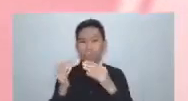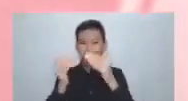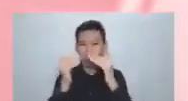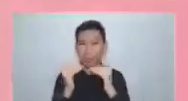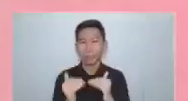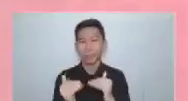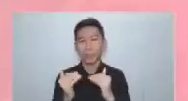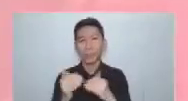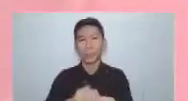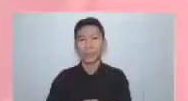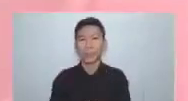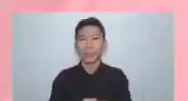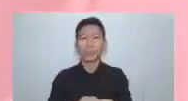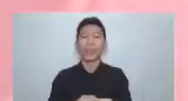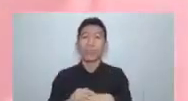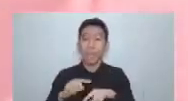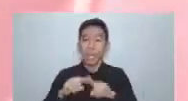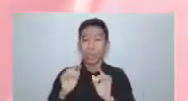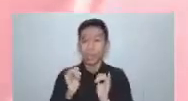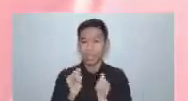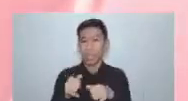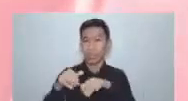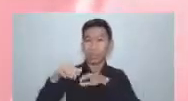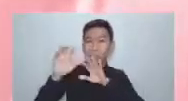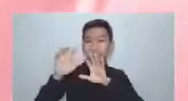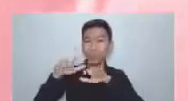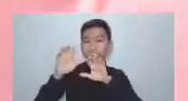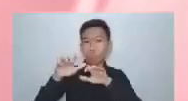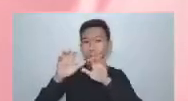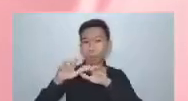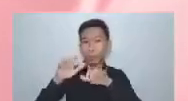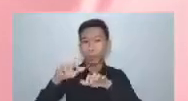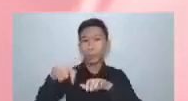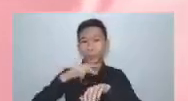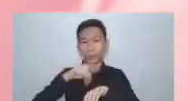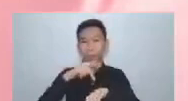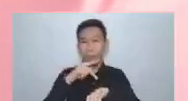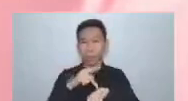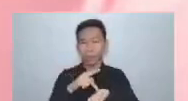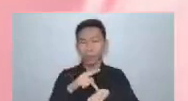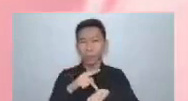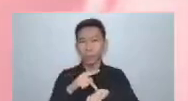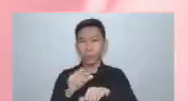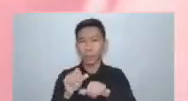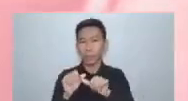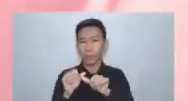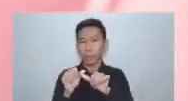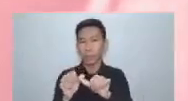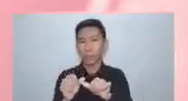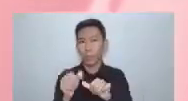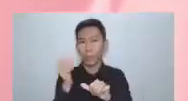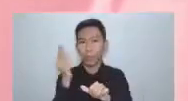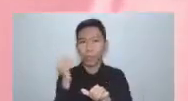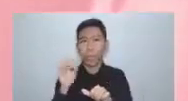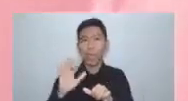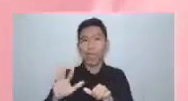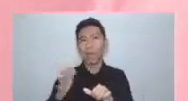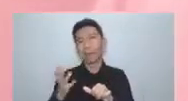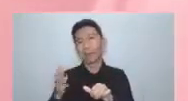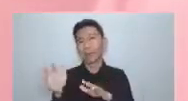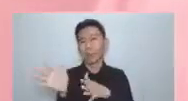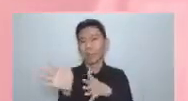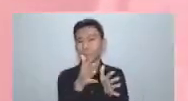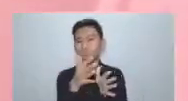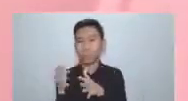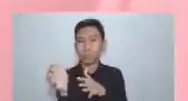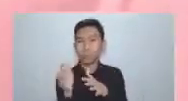and thunderstorms, epekto pa rin ito ng trough o yung extension ng bagyong Lani. Punta naman tayo sa Mindanao. Makakaranas din ng maulap